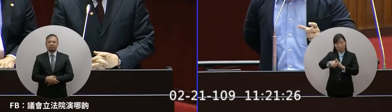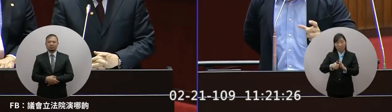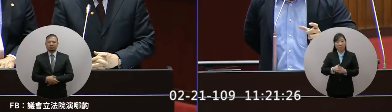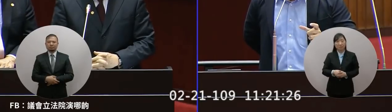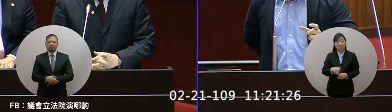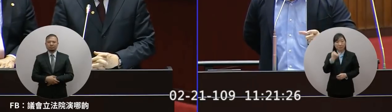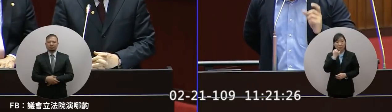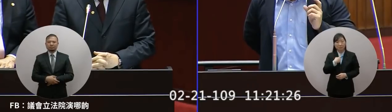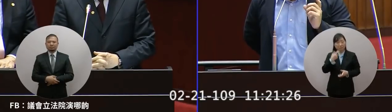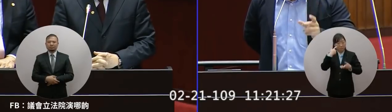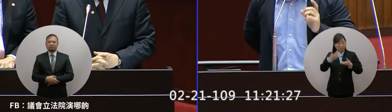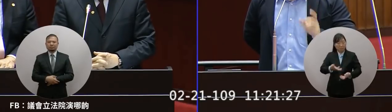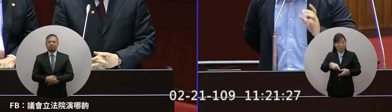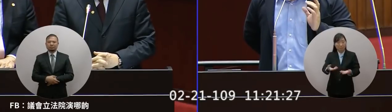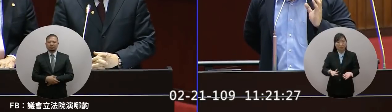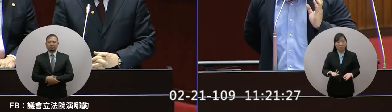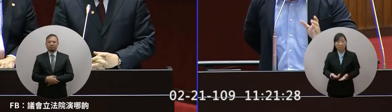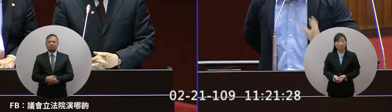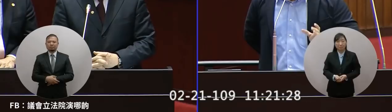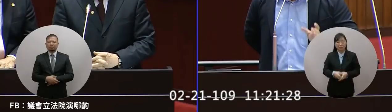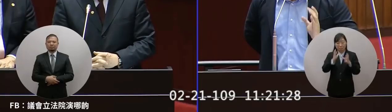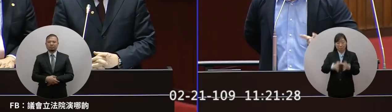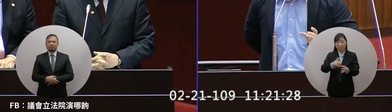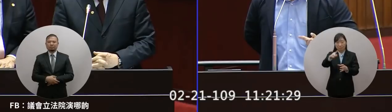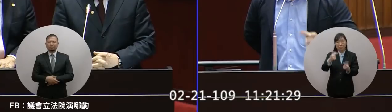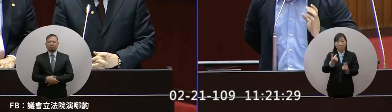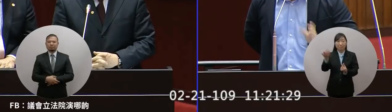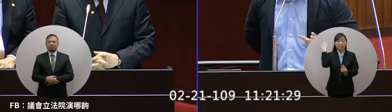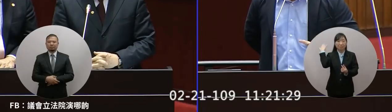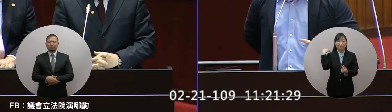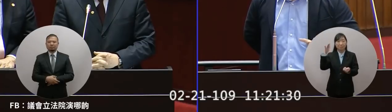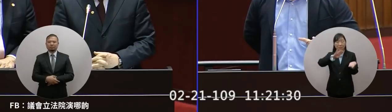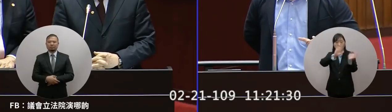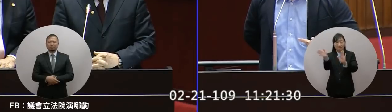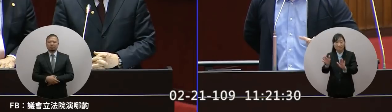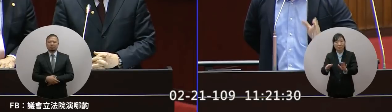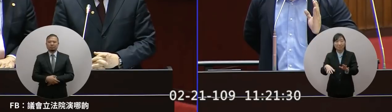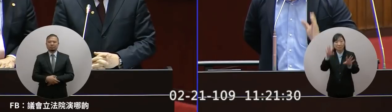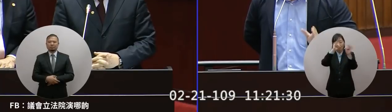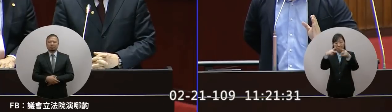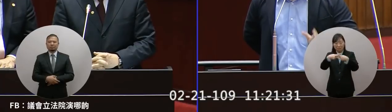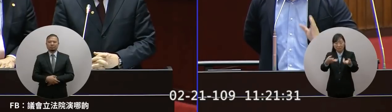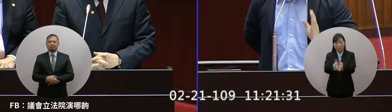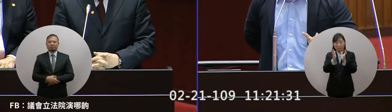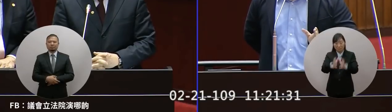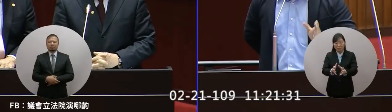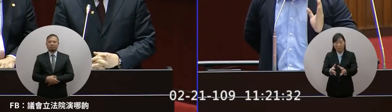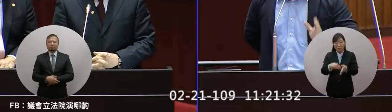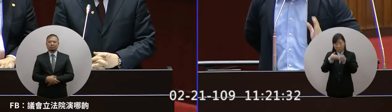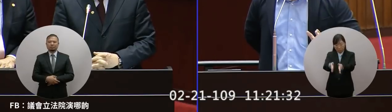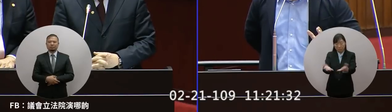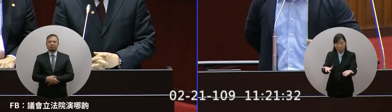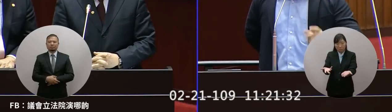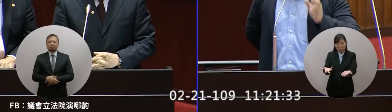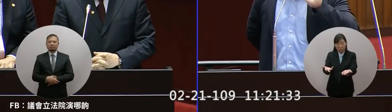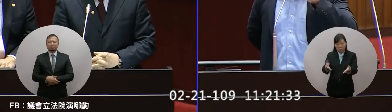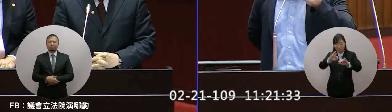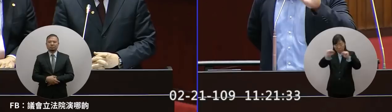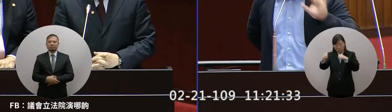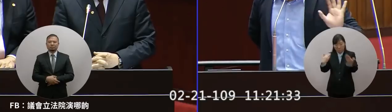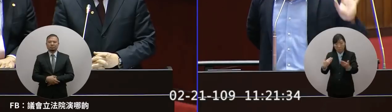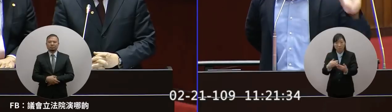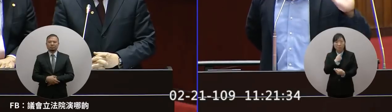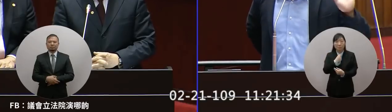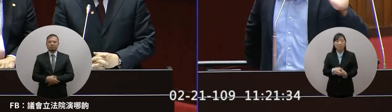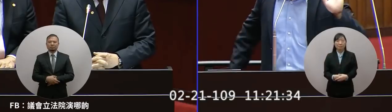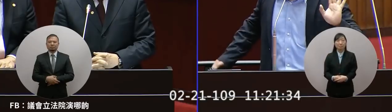不是真的正视这个事情，然后组成一个像庆富列件案的调查小组？好，我们彻底把这个事情查清楚。好 ，OK，